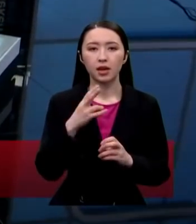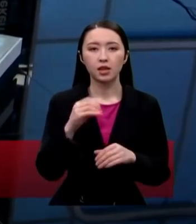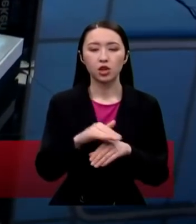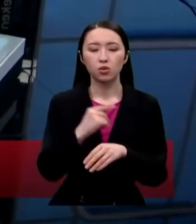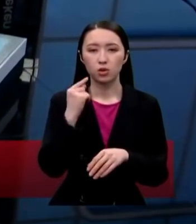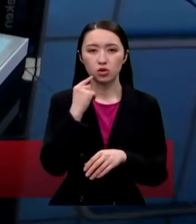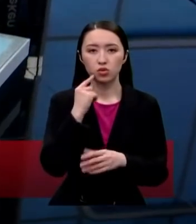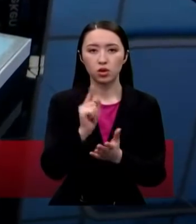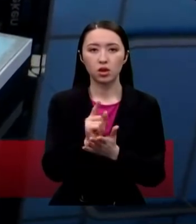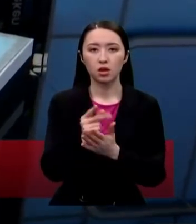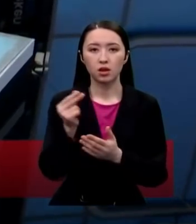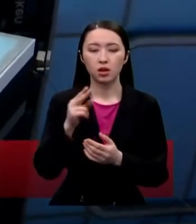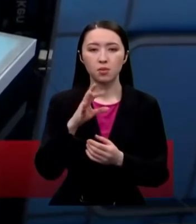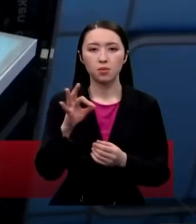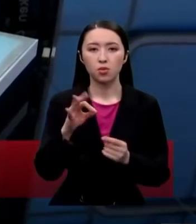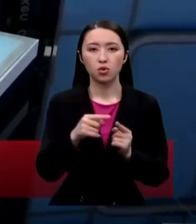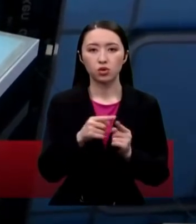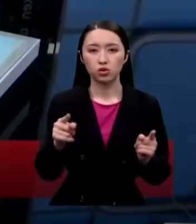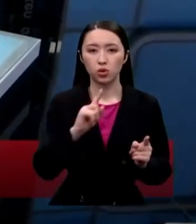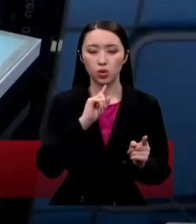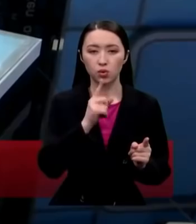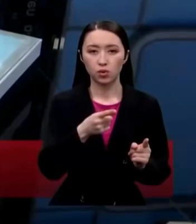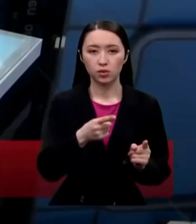недобросовестных налогоплательщиков только по истечении одного года?